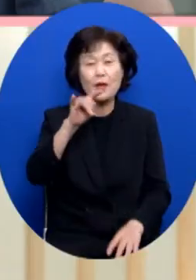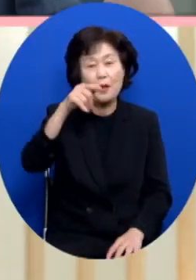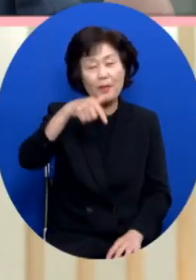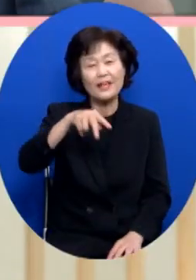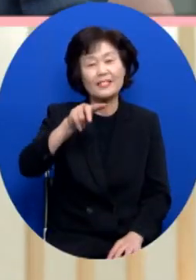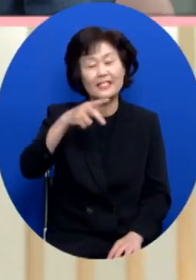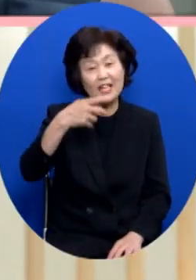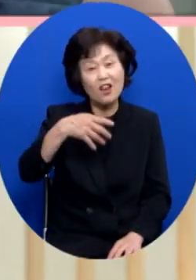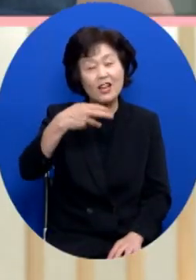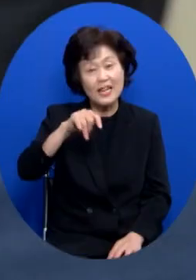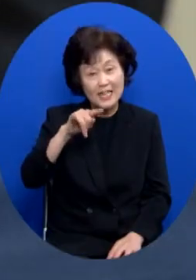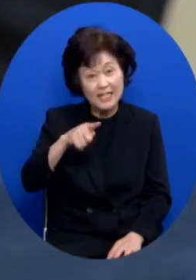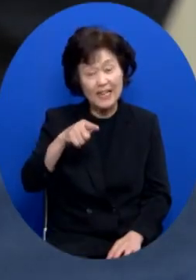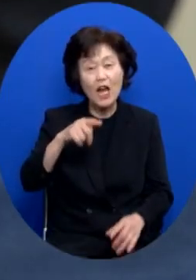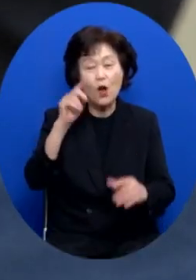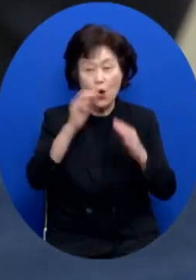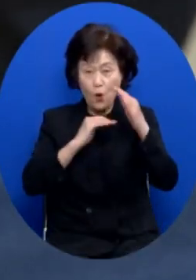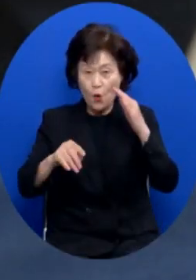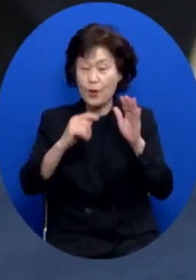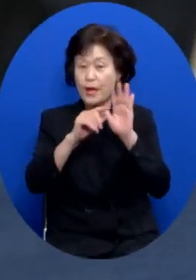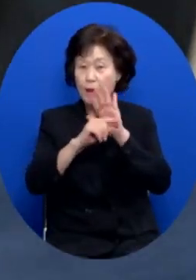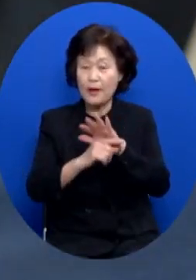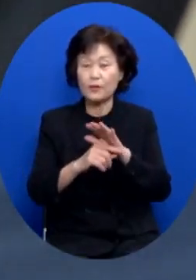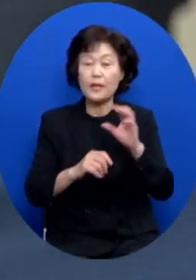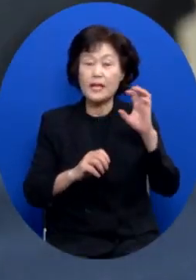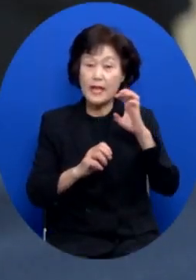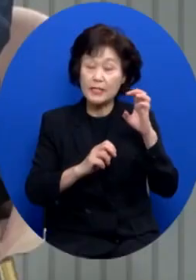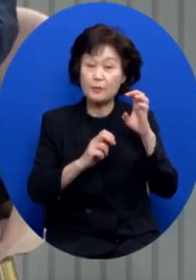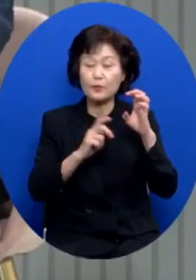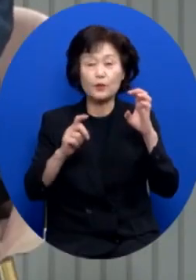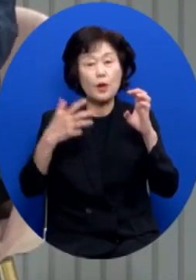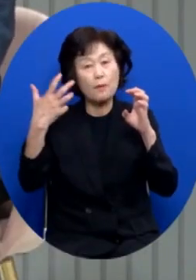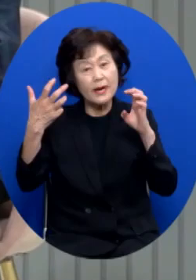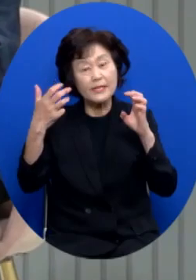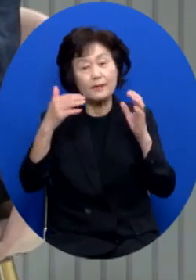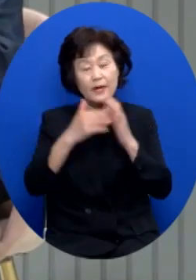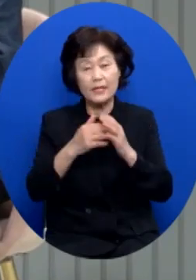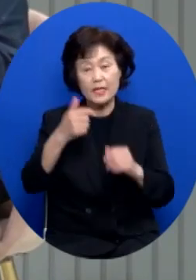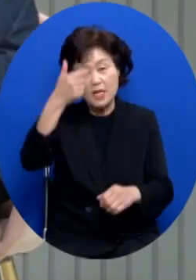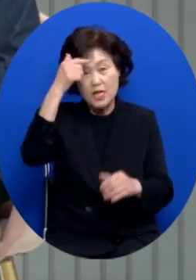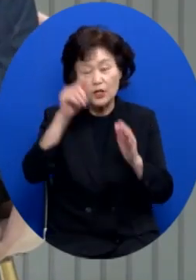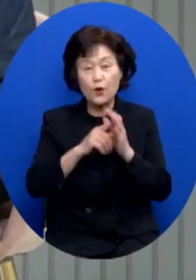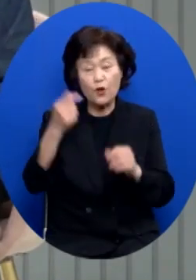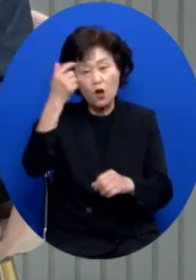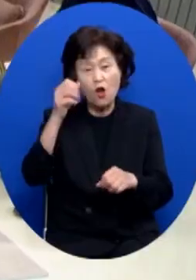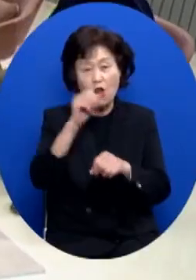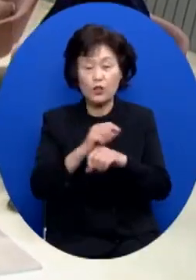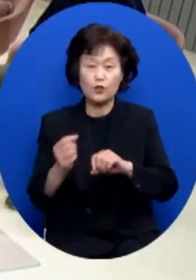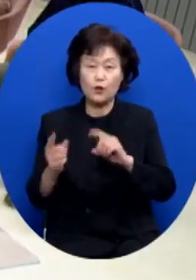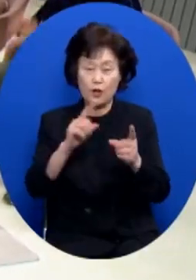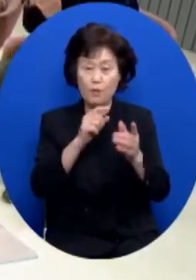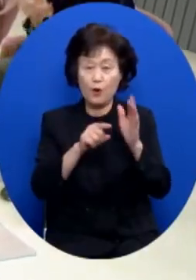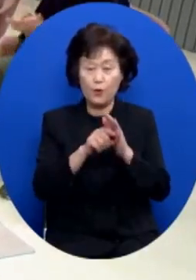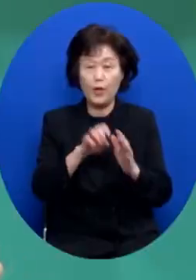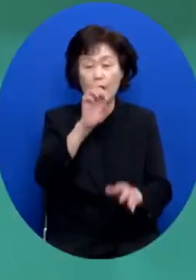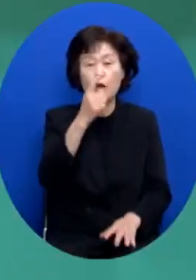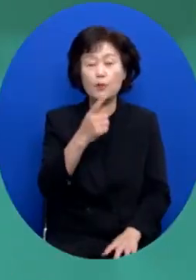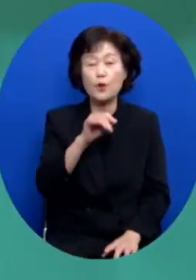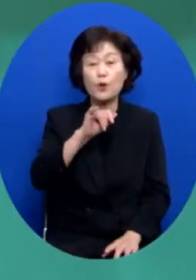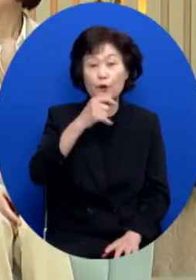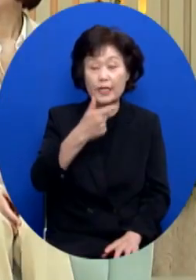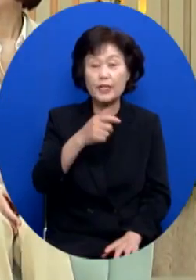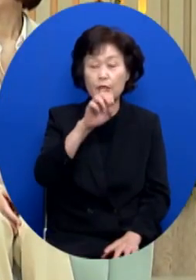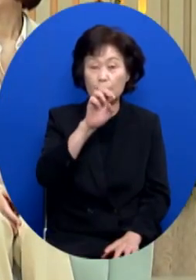방송됩니다 40대부터 80대까지 기독교인의 영성 회복을 위한 토크쇼에 표인봉 목사와 개구